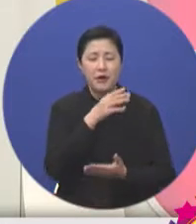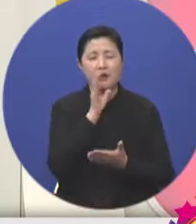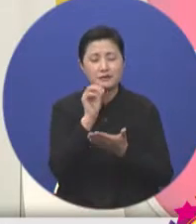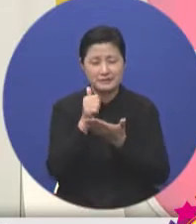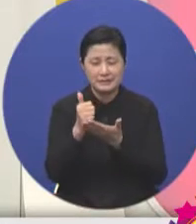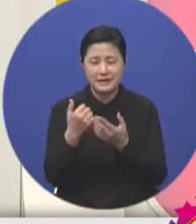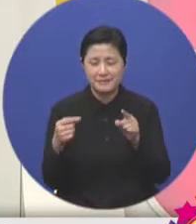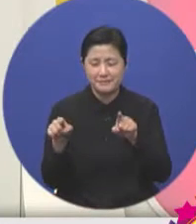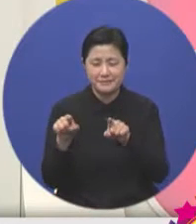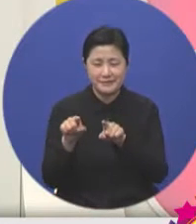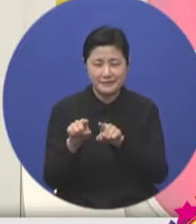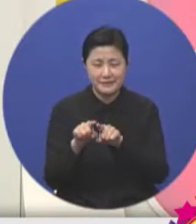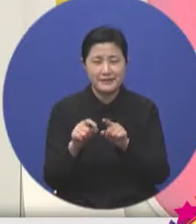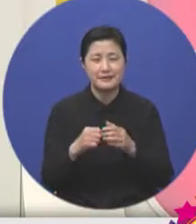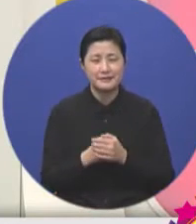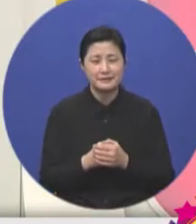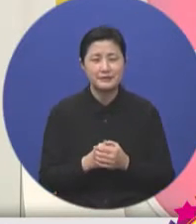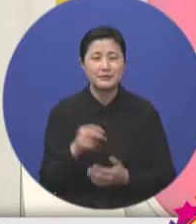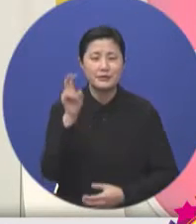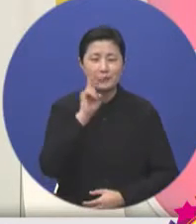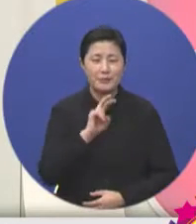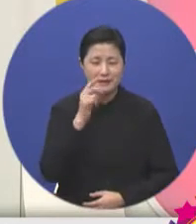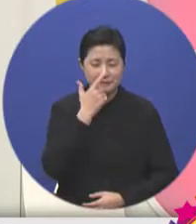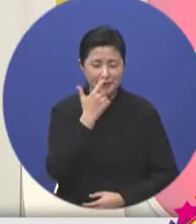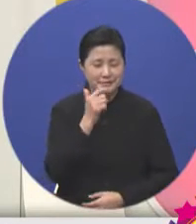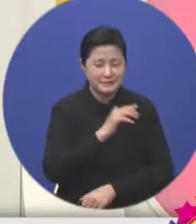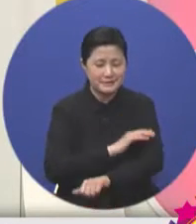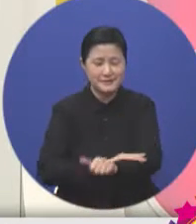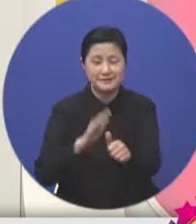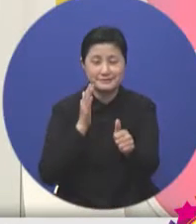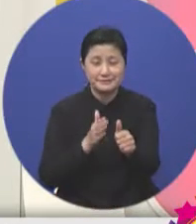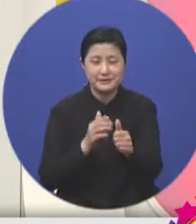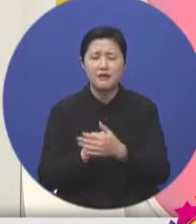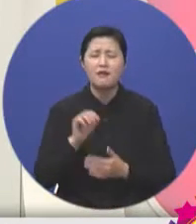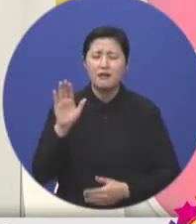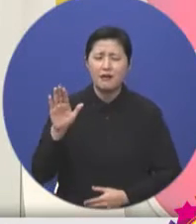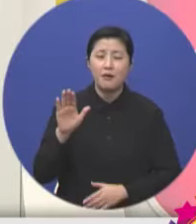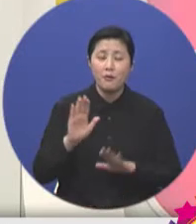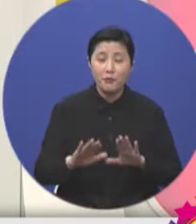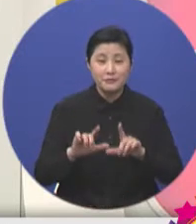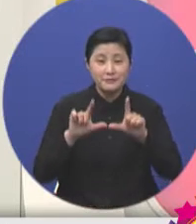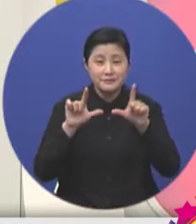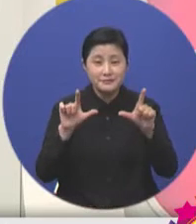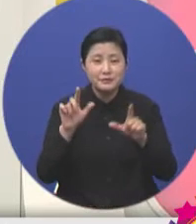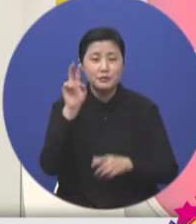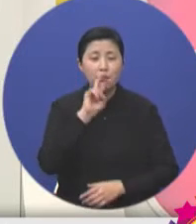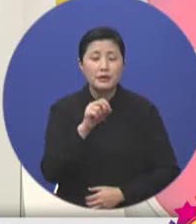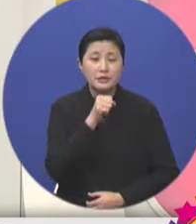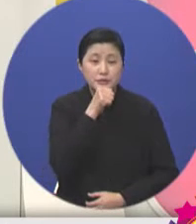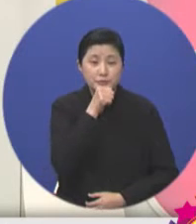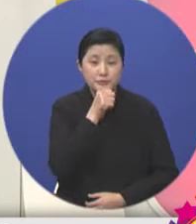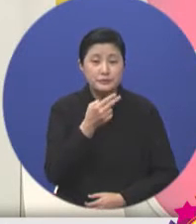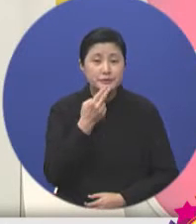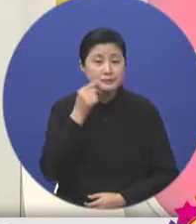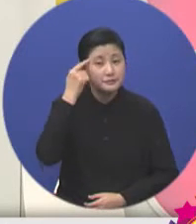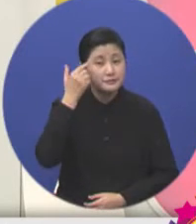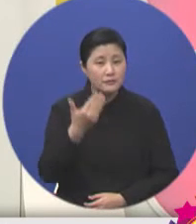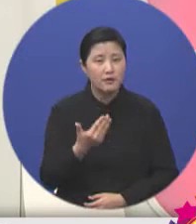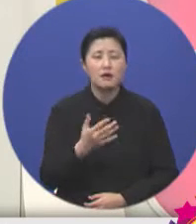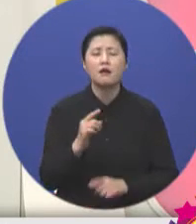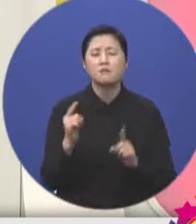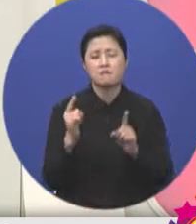어르신 분들과 함께 한번 노래 한번 멋들어지게 잘 불러주십시오. 근데 오늘은 네. 저기 노래 점수가 없는 거예요?